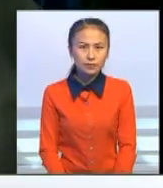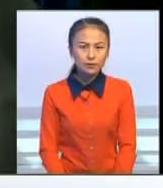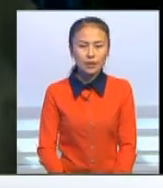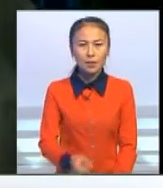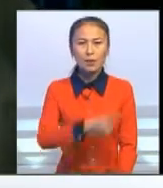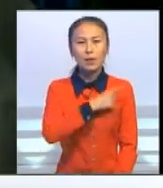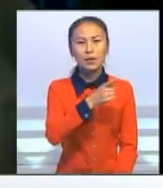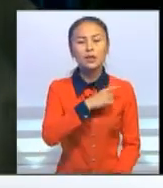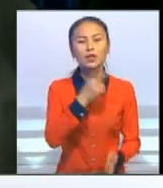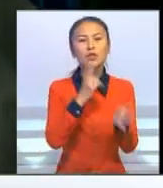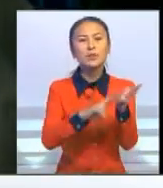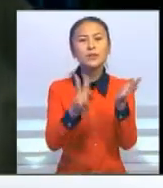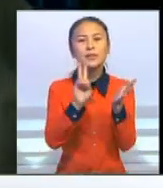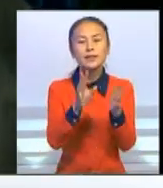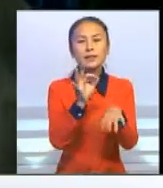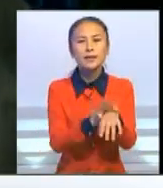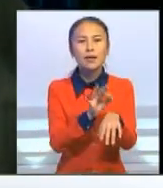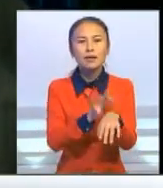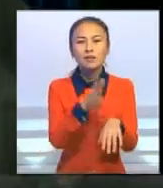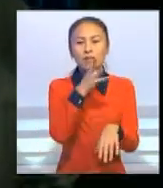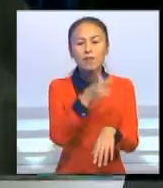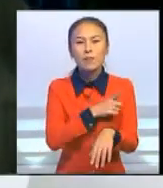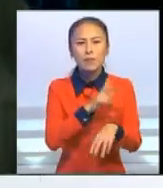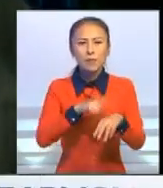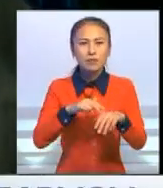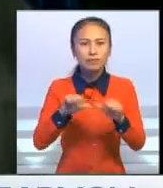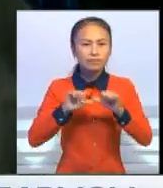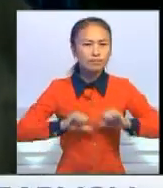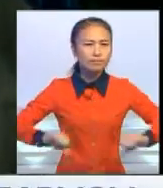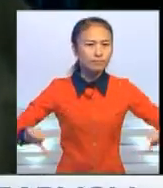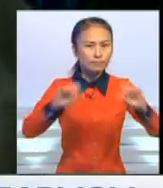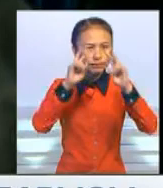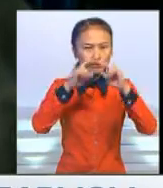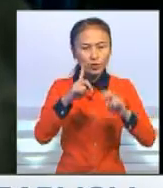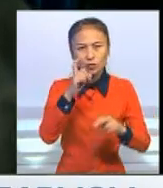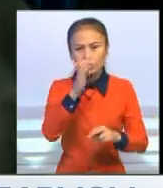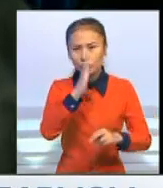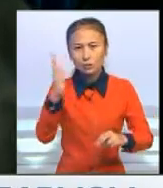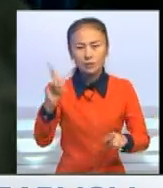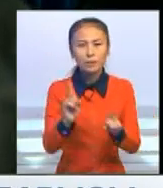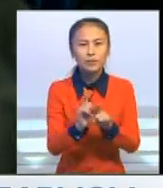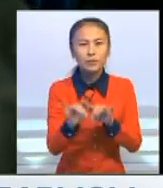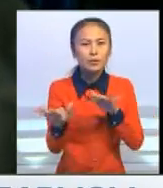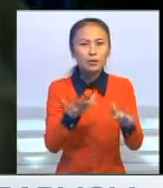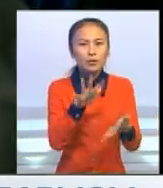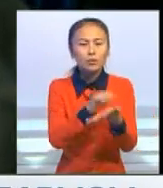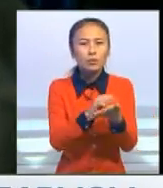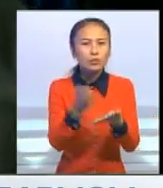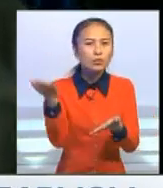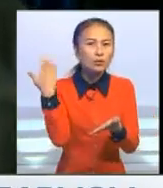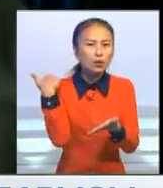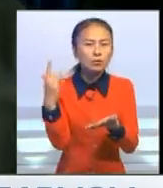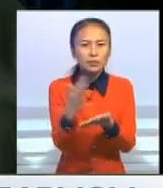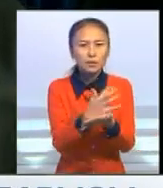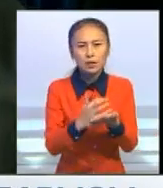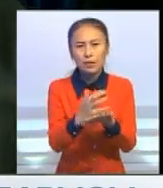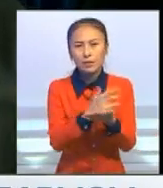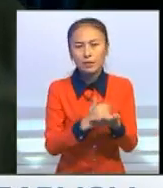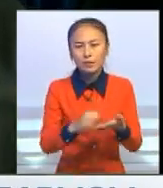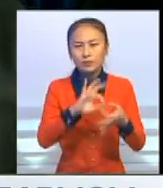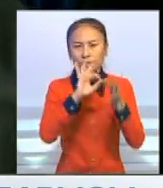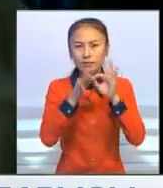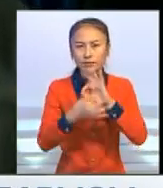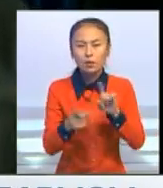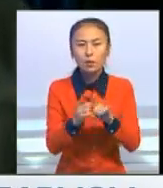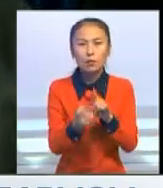Мамандар соңғы 72 сағаттың ішінде 100-ден астам тергеу жүргізді. Қазір Стивен Пэддоктың ондаған жыл қару жинаумен айналысқанын және